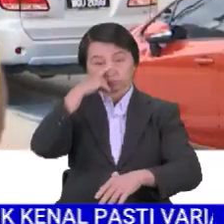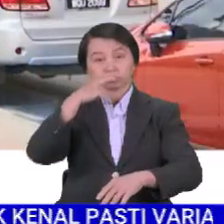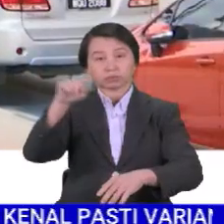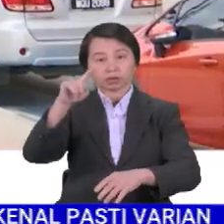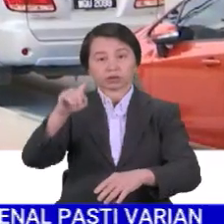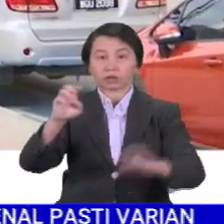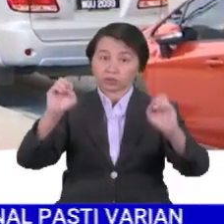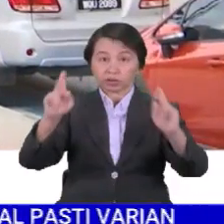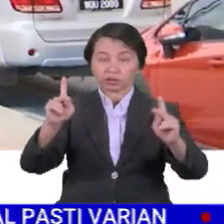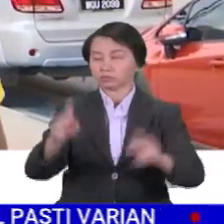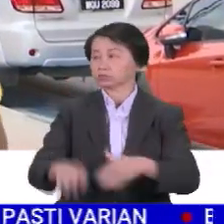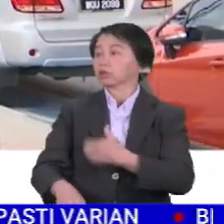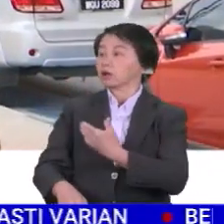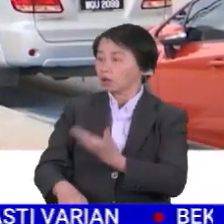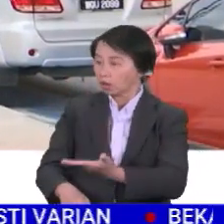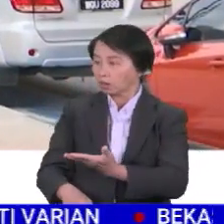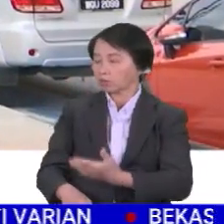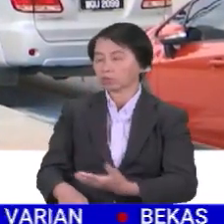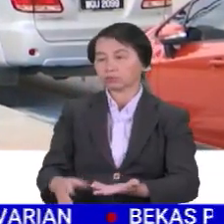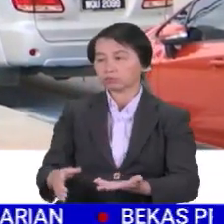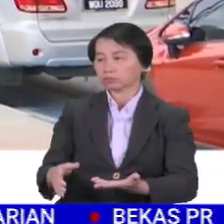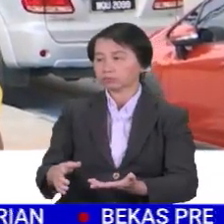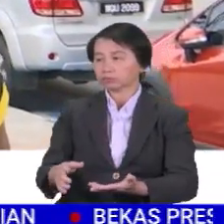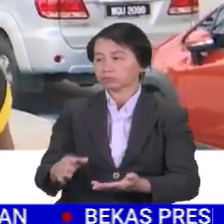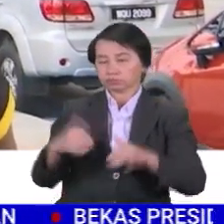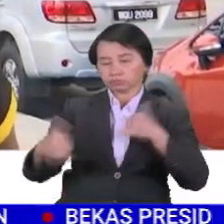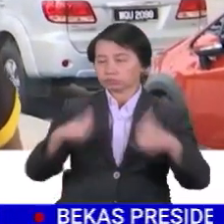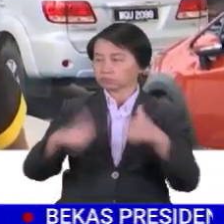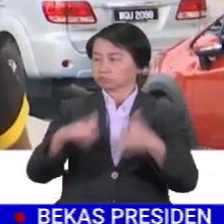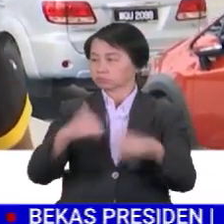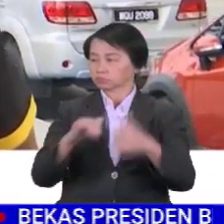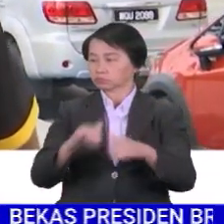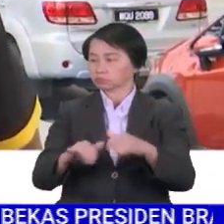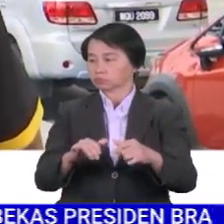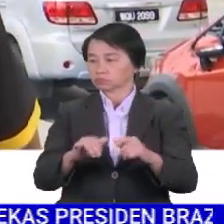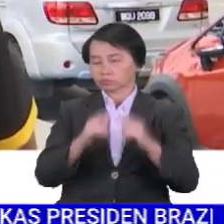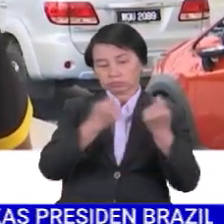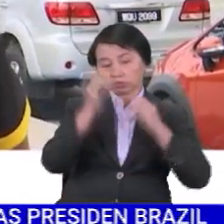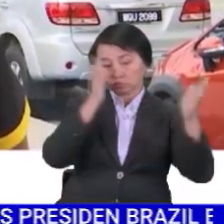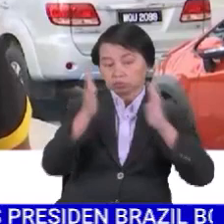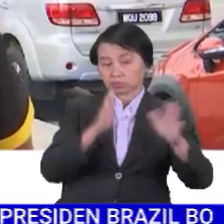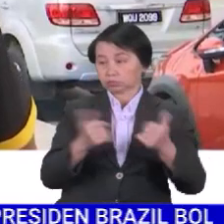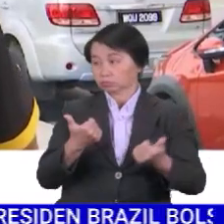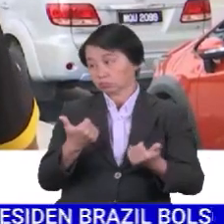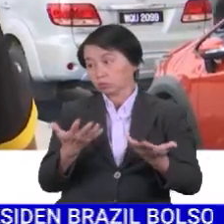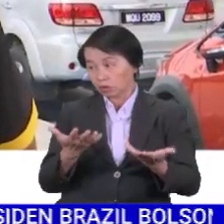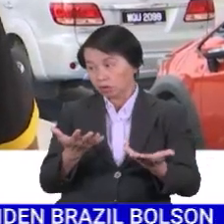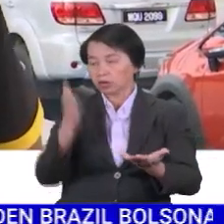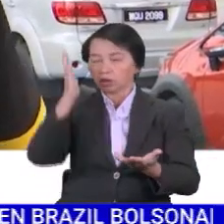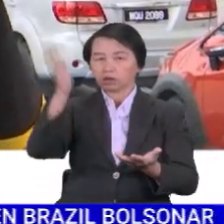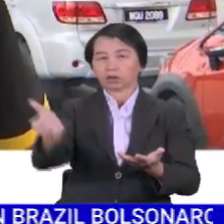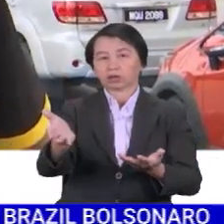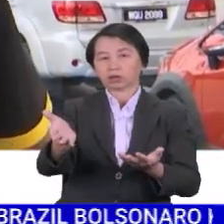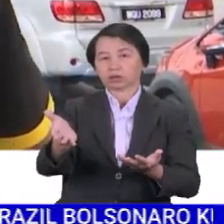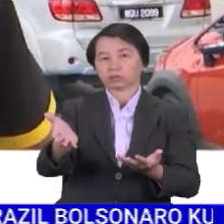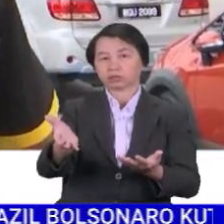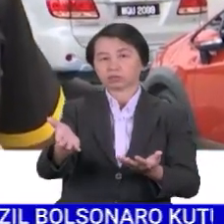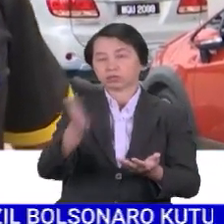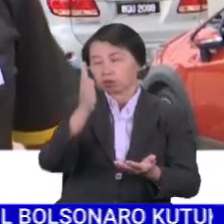Oke jadi aksi ataupun prestasi harimau Malaya yang akan